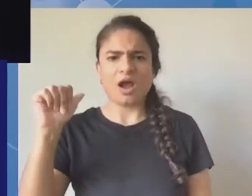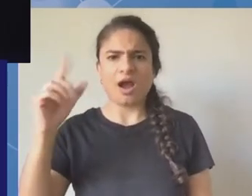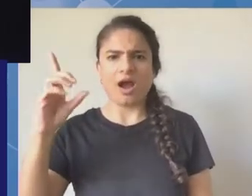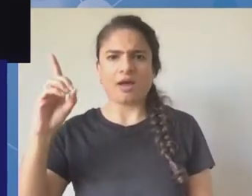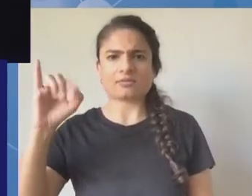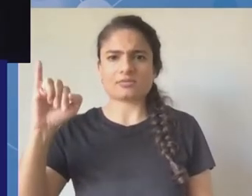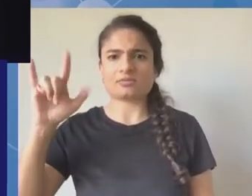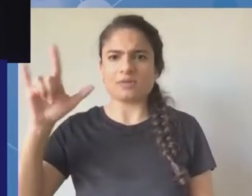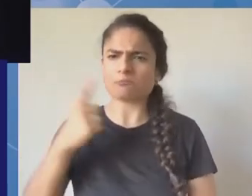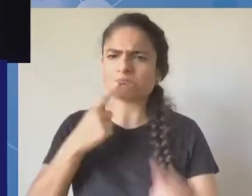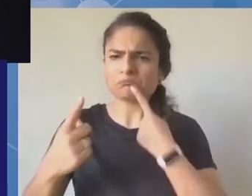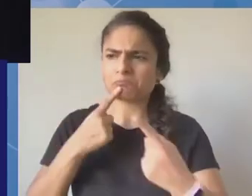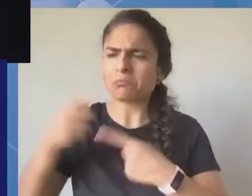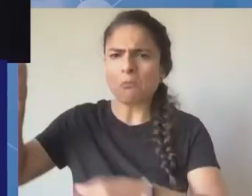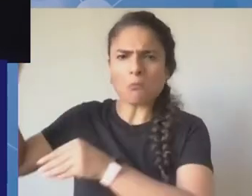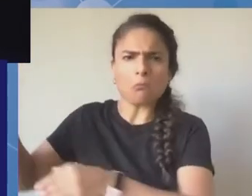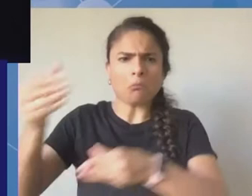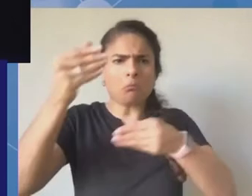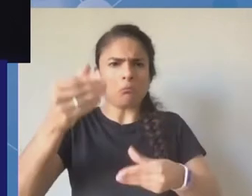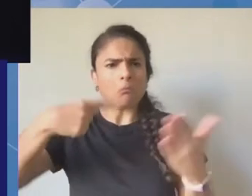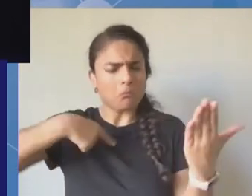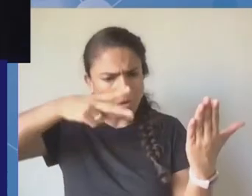授的发言，